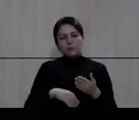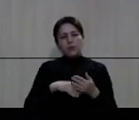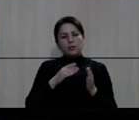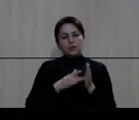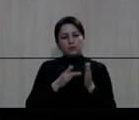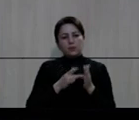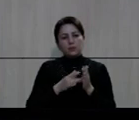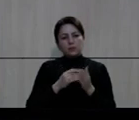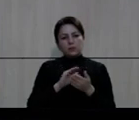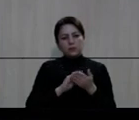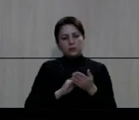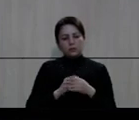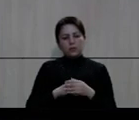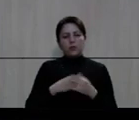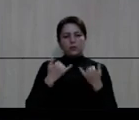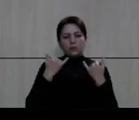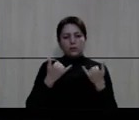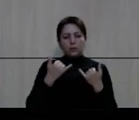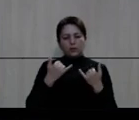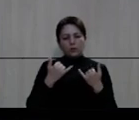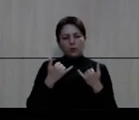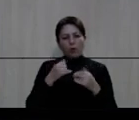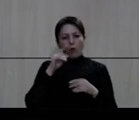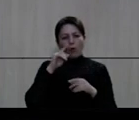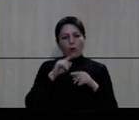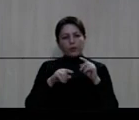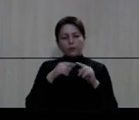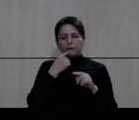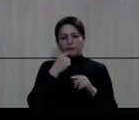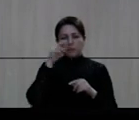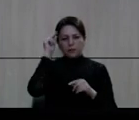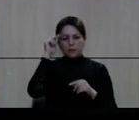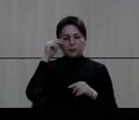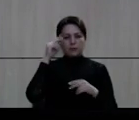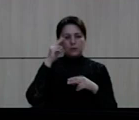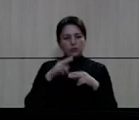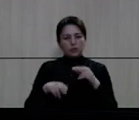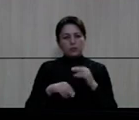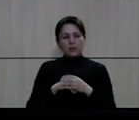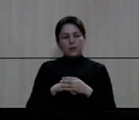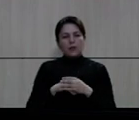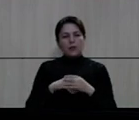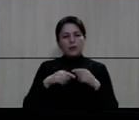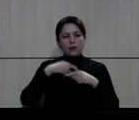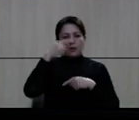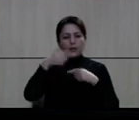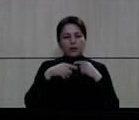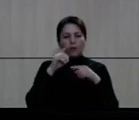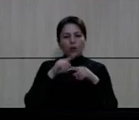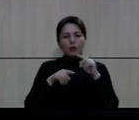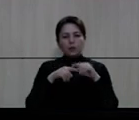daftaringizga yozing. Shuning bilan bugungi ona tili darsimiz o'z nihoyasiga yetdi. Keyingi ona